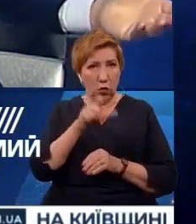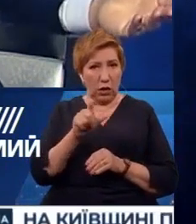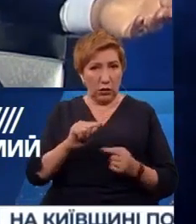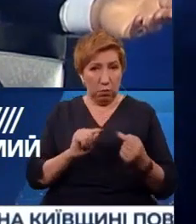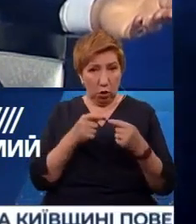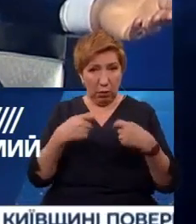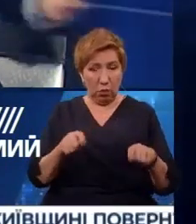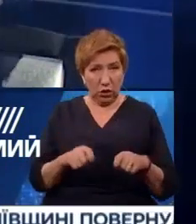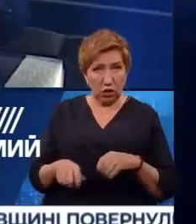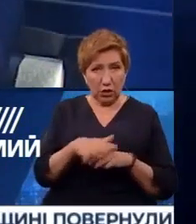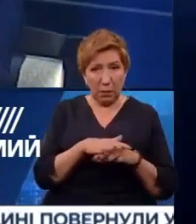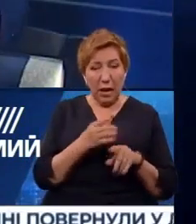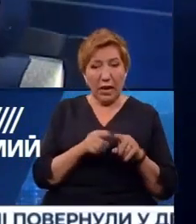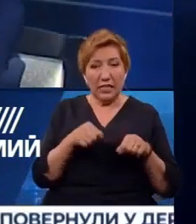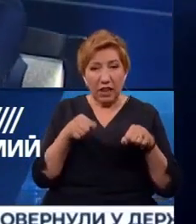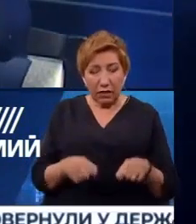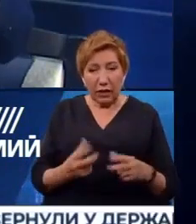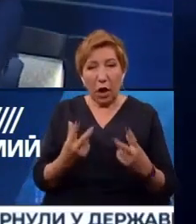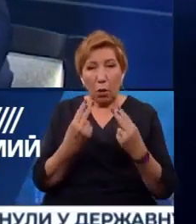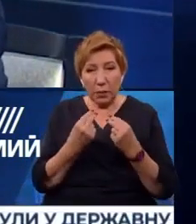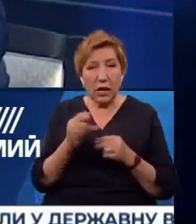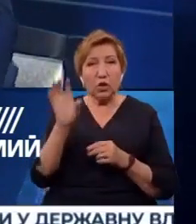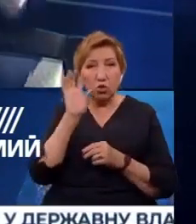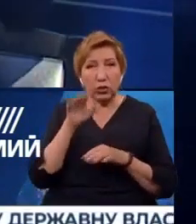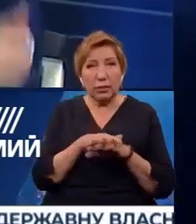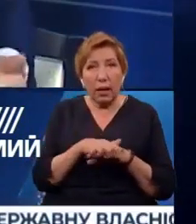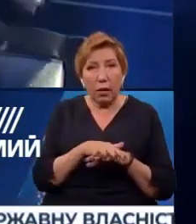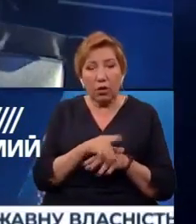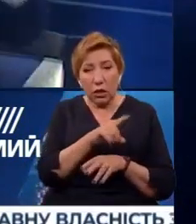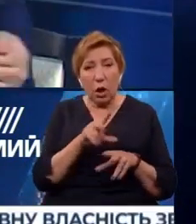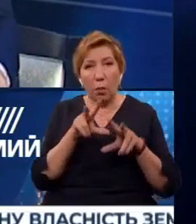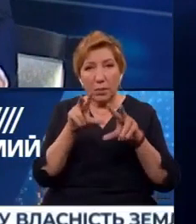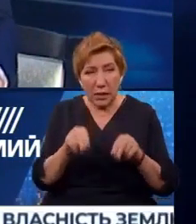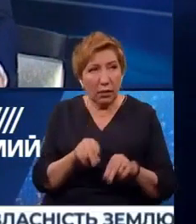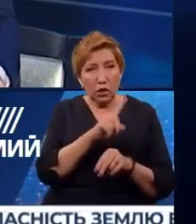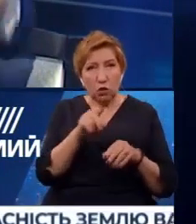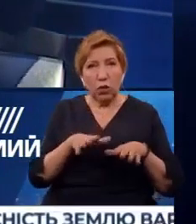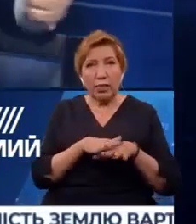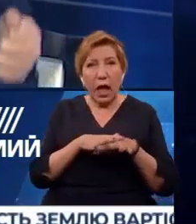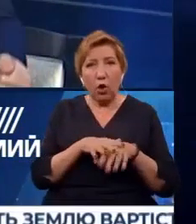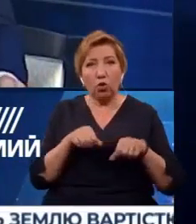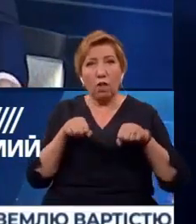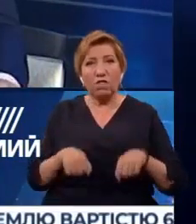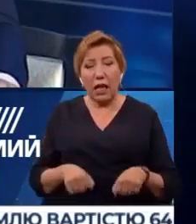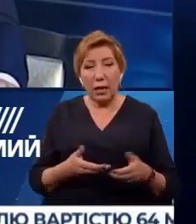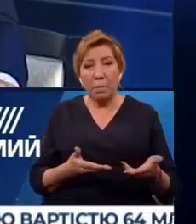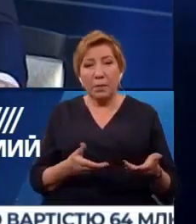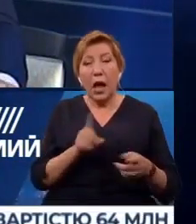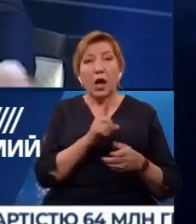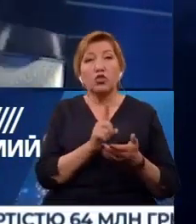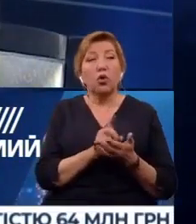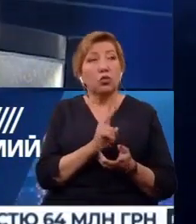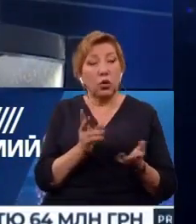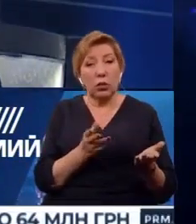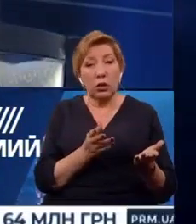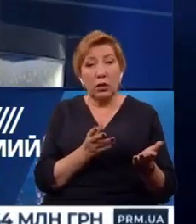проти продажу землі. Ця влада обіцяла чути народ. Ця влада обіцяла народовладдя. Що має зробити влада, яка чує